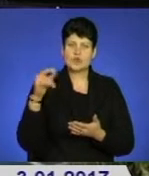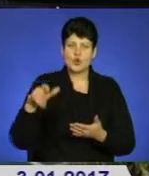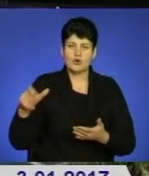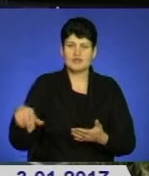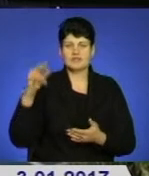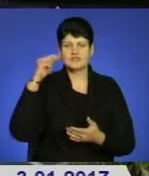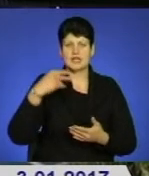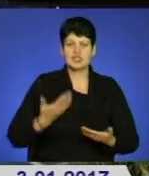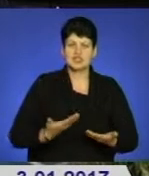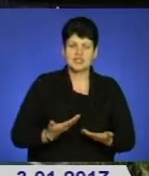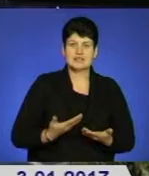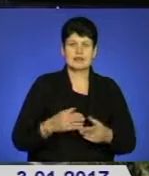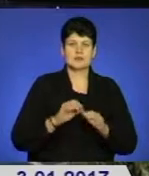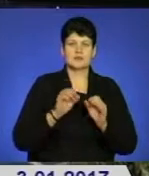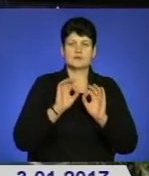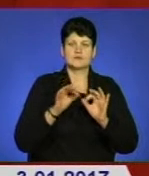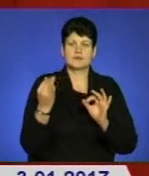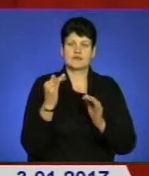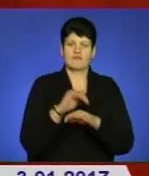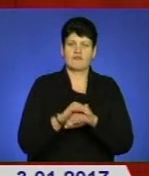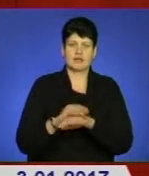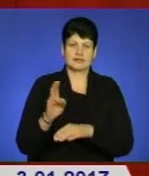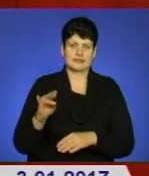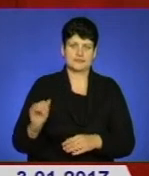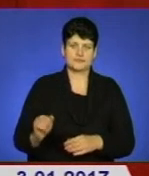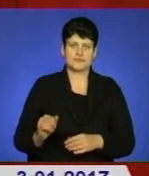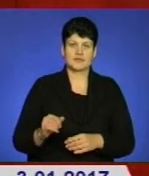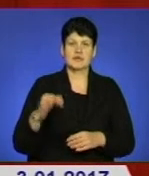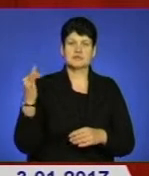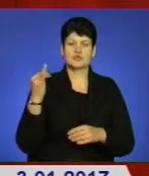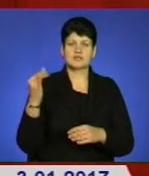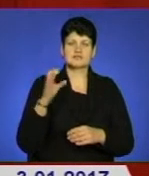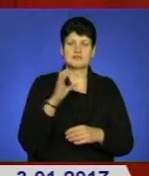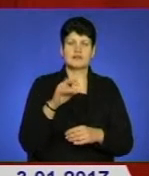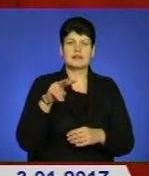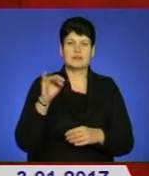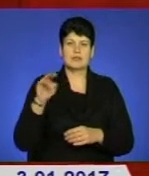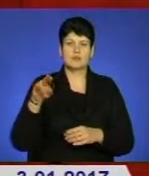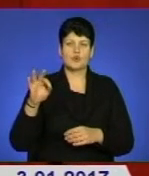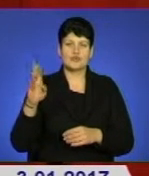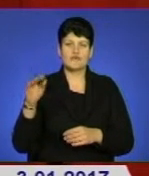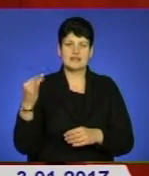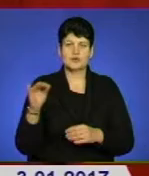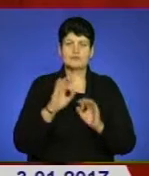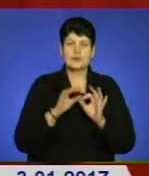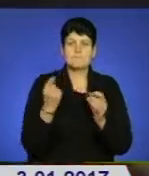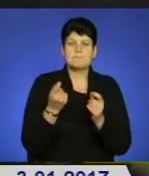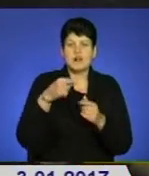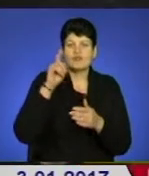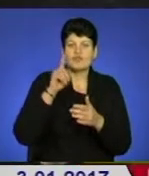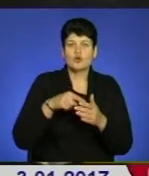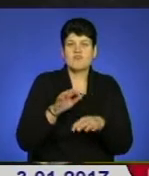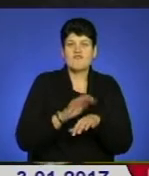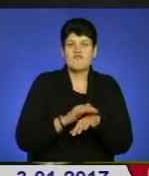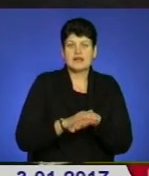та поділилися цікавими фактами. Історик Святослав Липовецький каже, що розповісти маловідомі факти із життя Степана